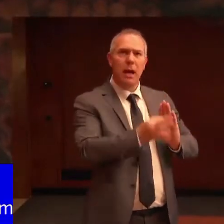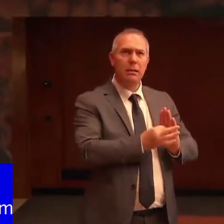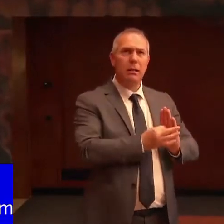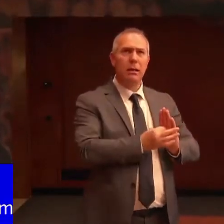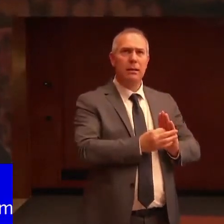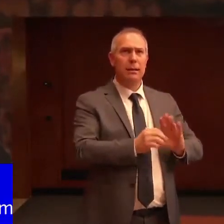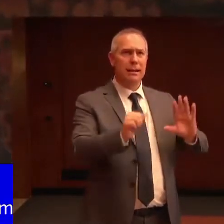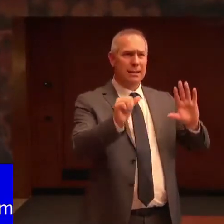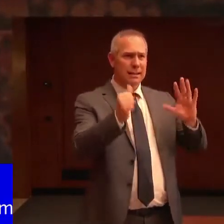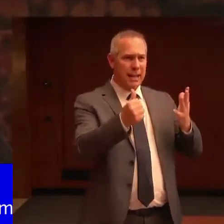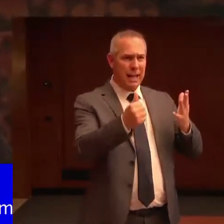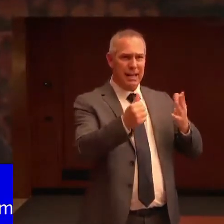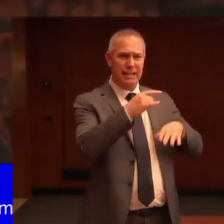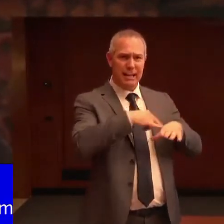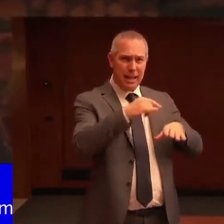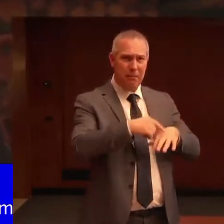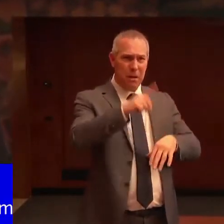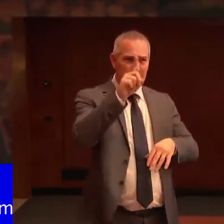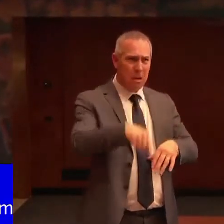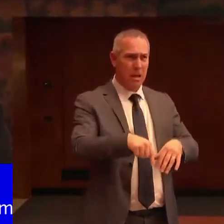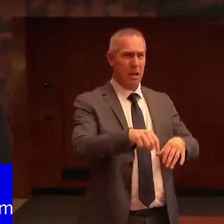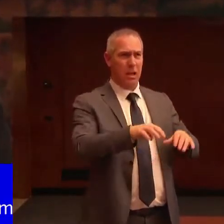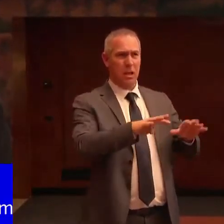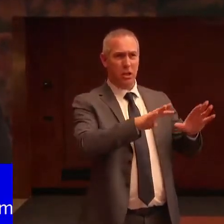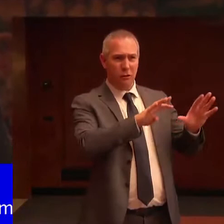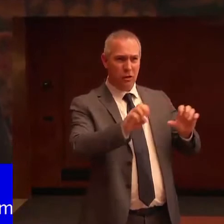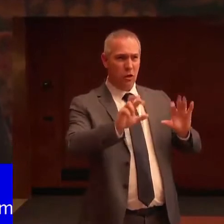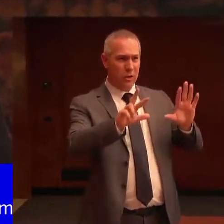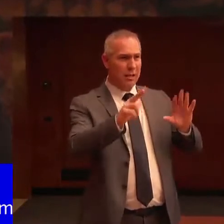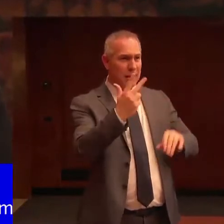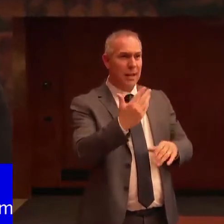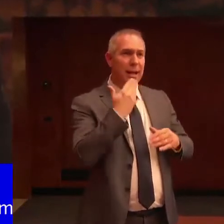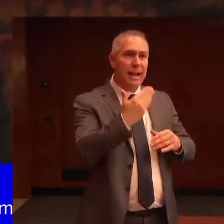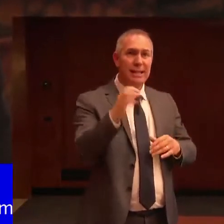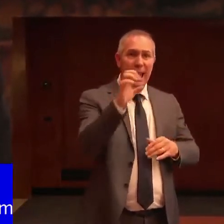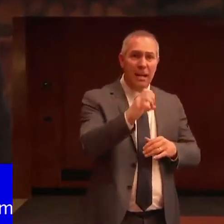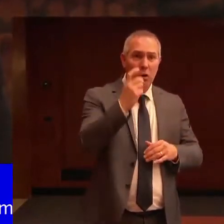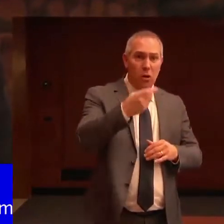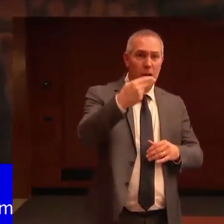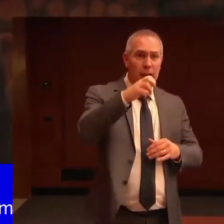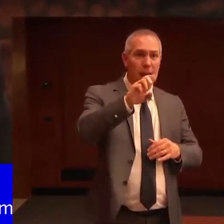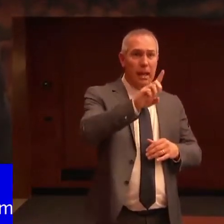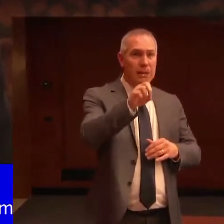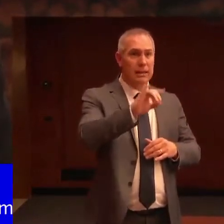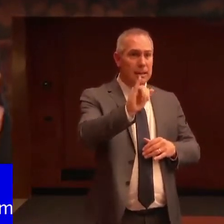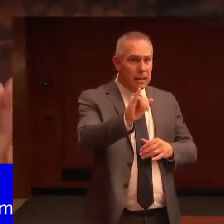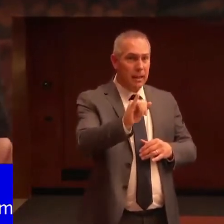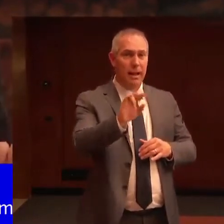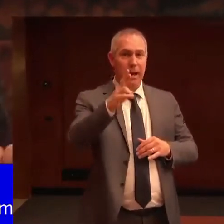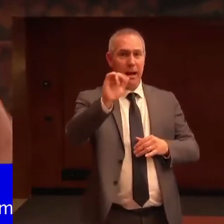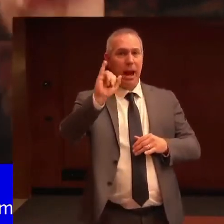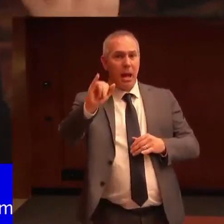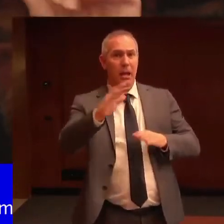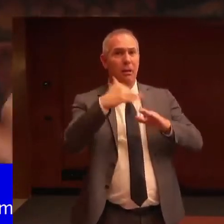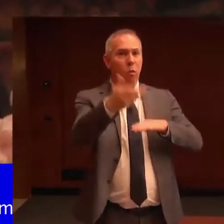il 6 settembre 1983, grazie a Enrico Ghezzi, sulla RAI, a Fuori Orario. Fino ad